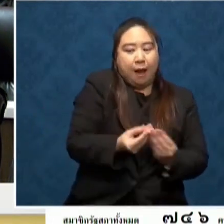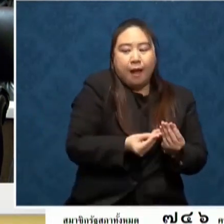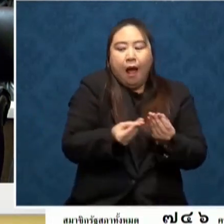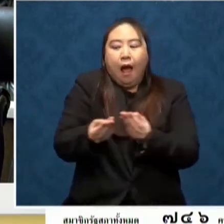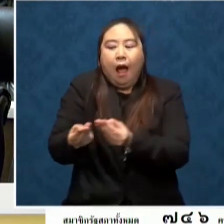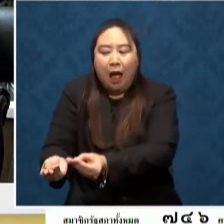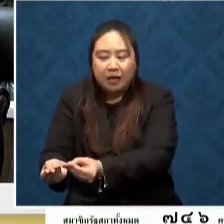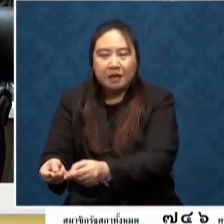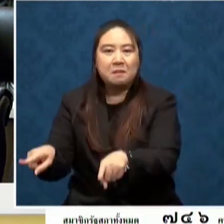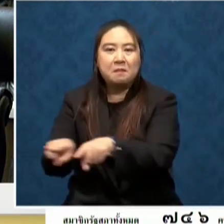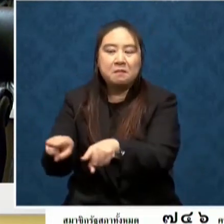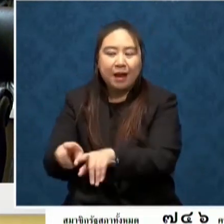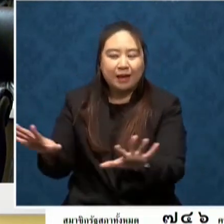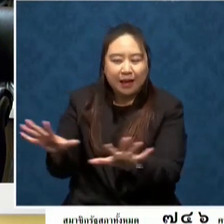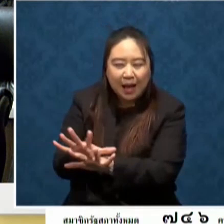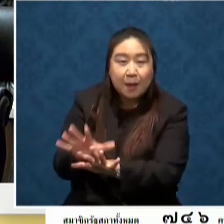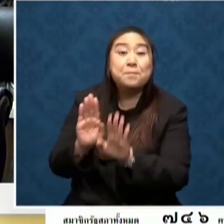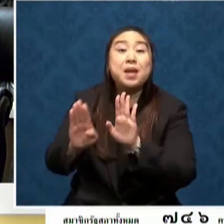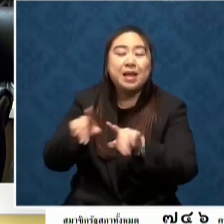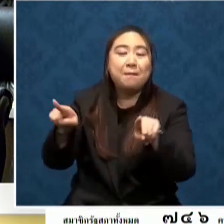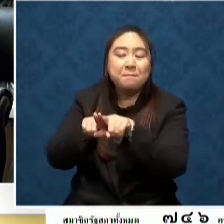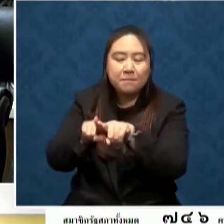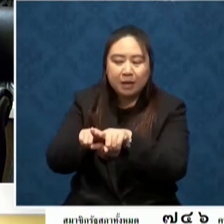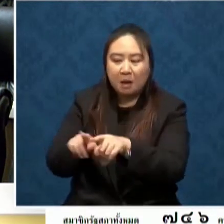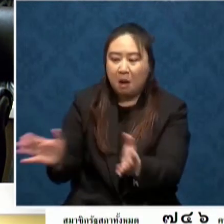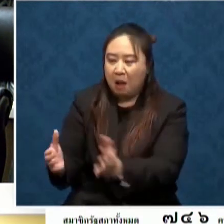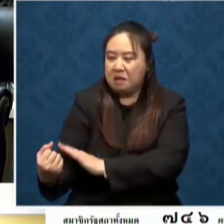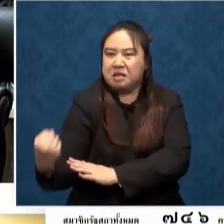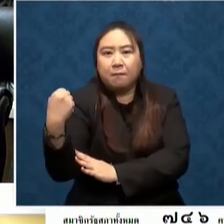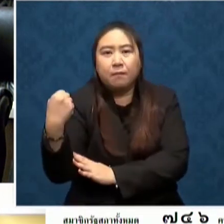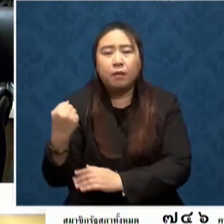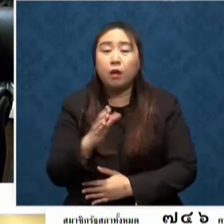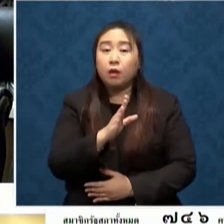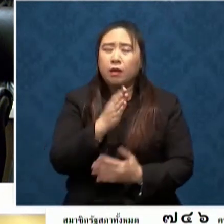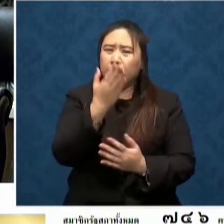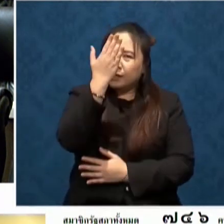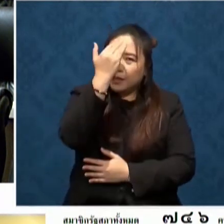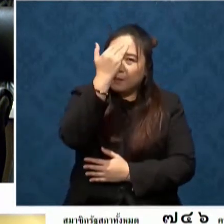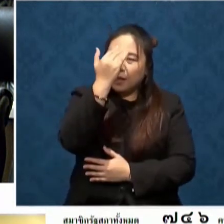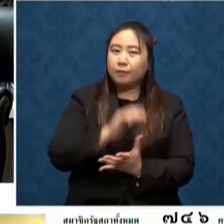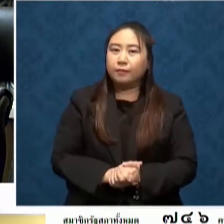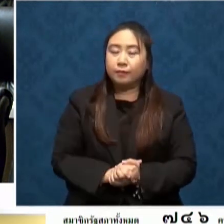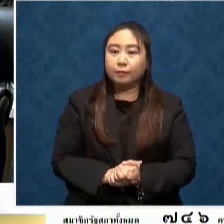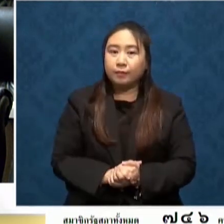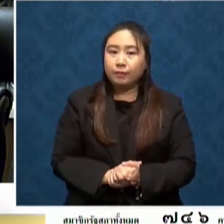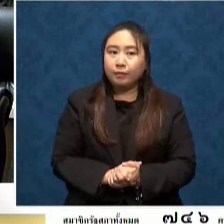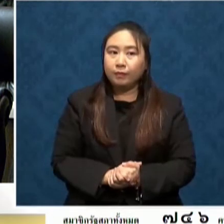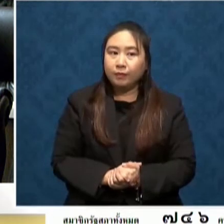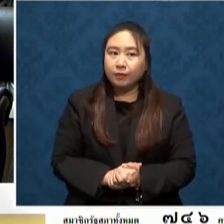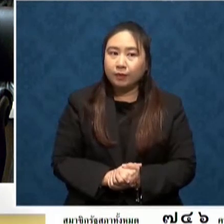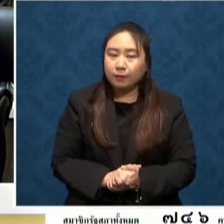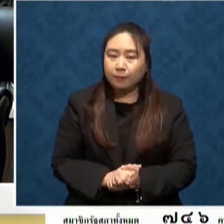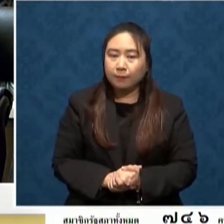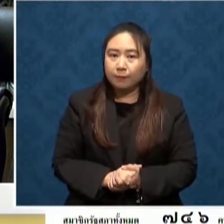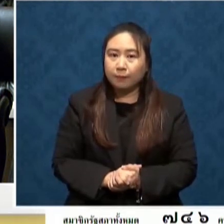ารเสริมเขียวให้เสือกาวคือ ท่านไม่กรัวว่าจะทำให้โง